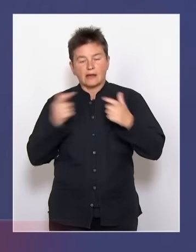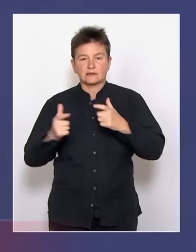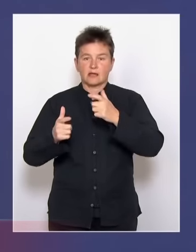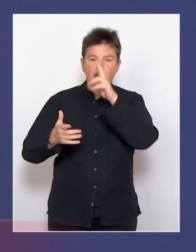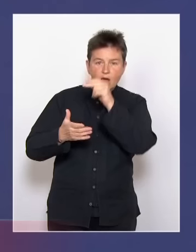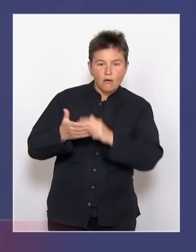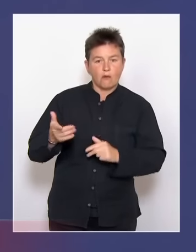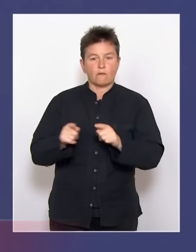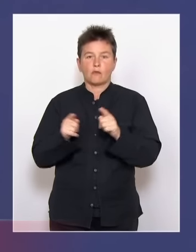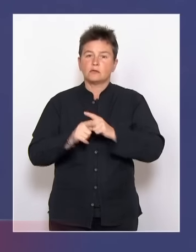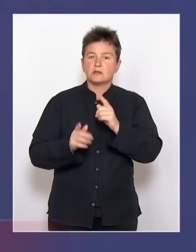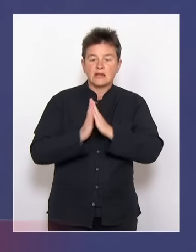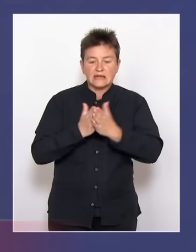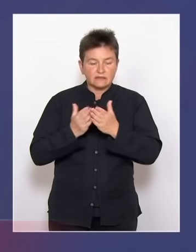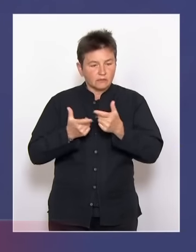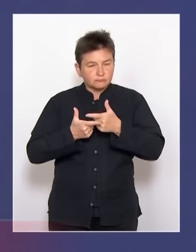aux ouvrages en Europe